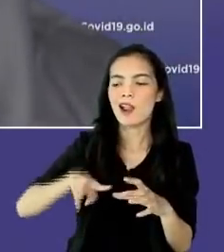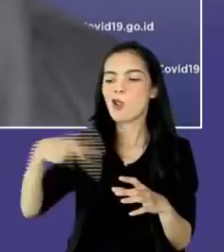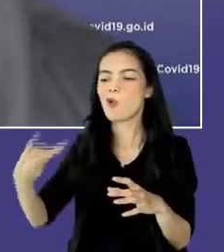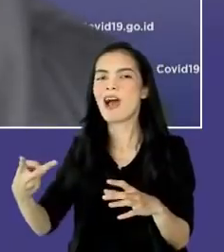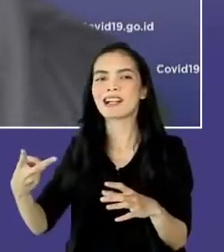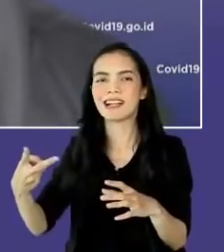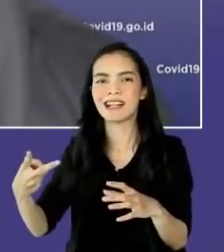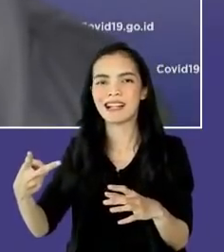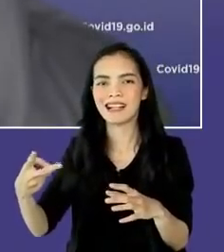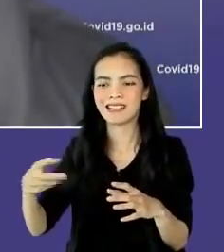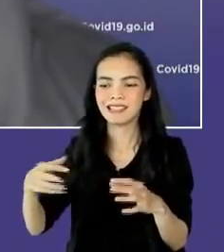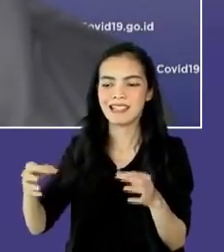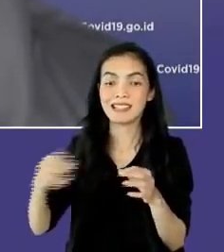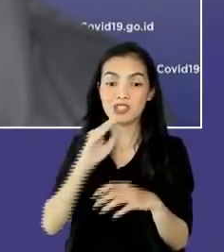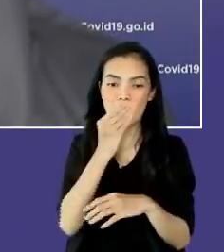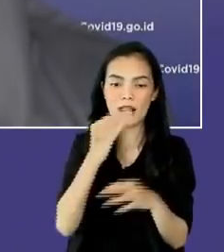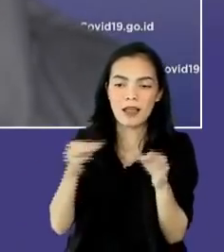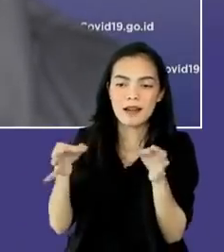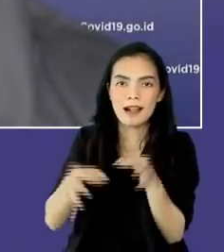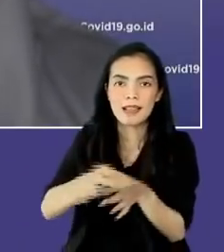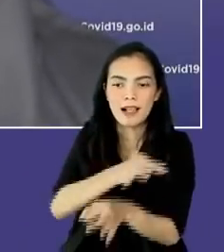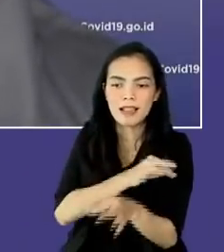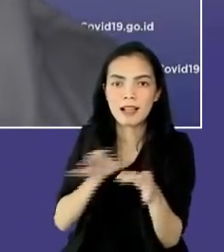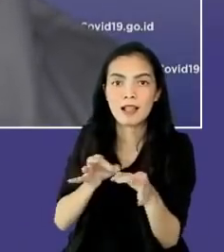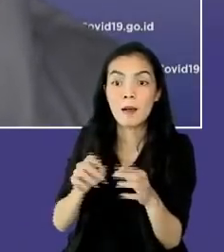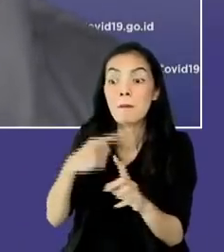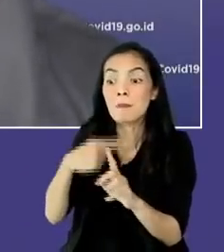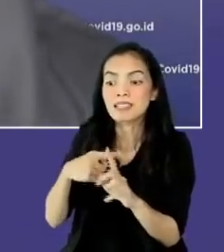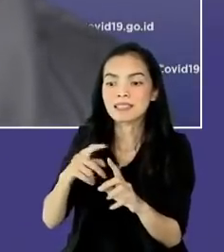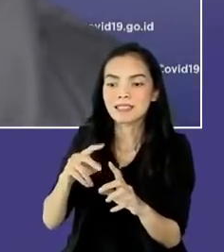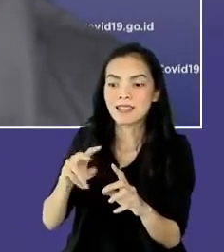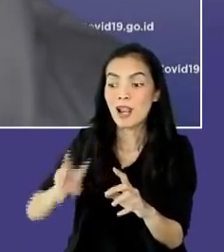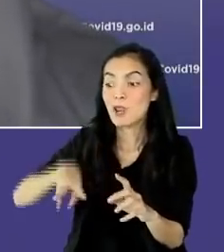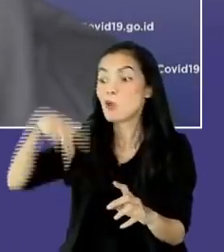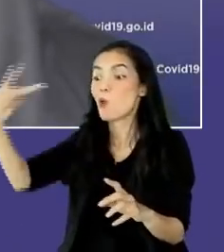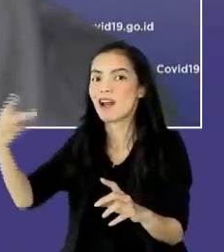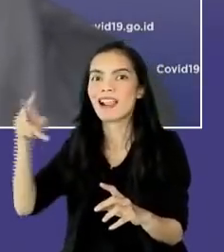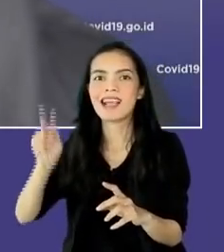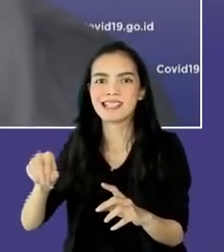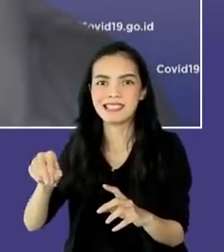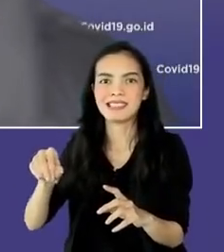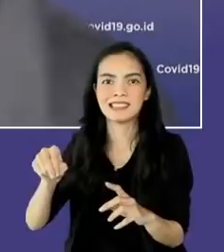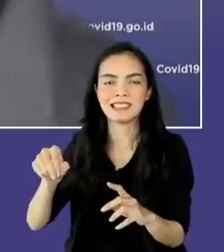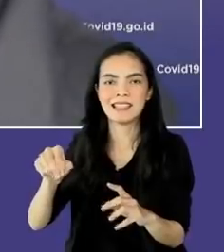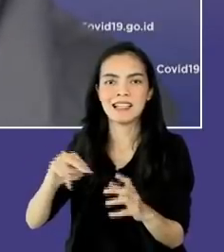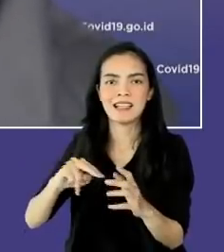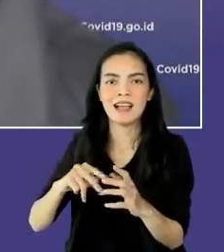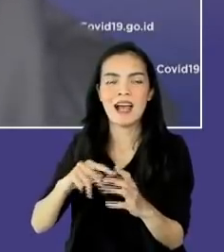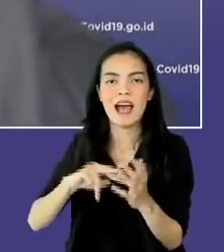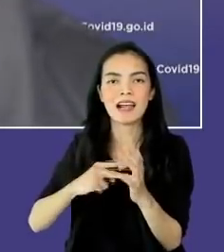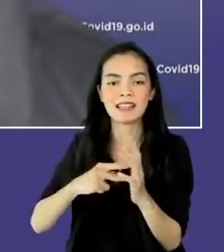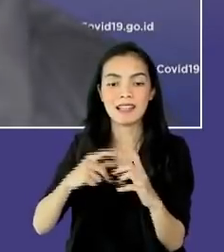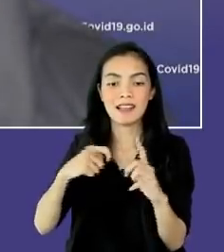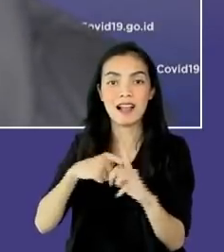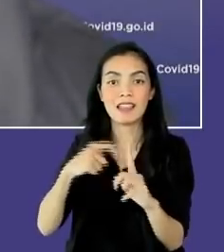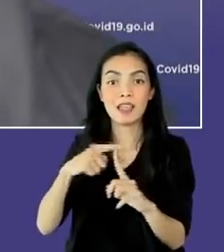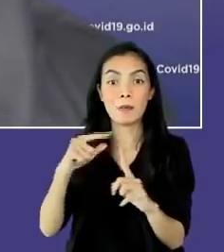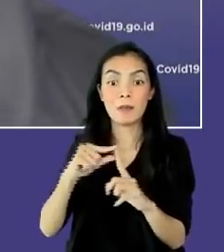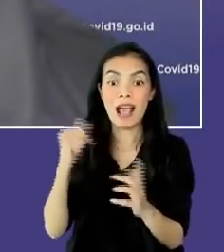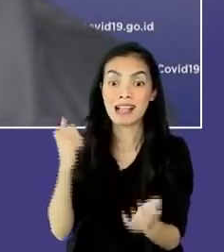luar Jabodetabek. Nah, jadi mungkin angka kematian di sini juga sama, tidak seluruhnya merepresentasikan KTP-nya DKI. Bisa